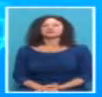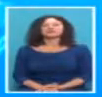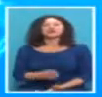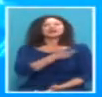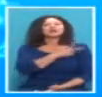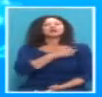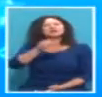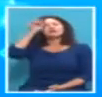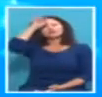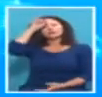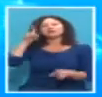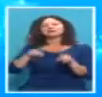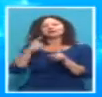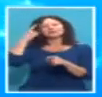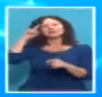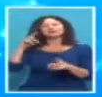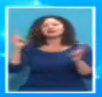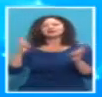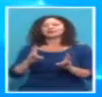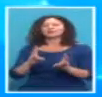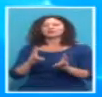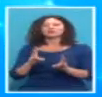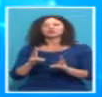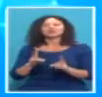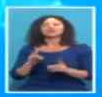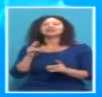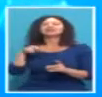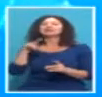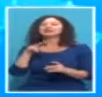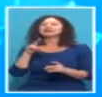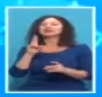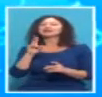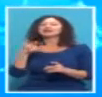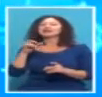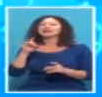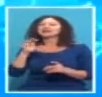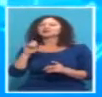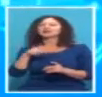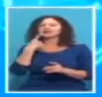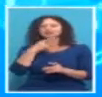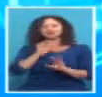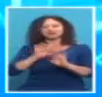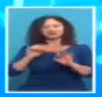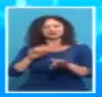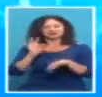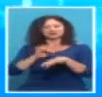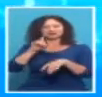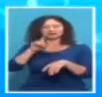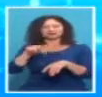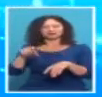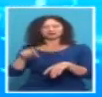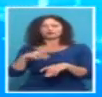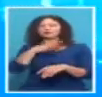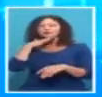Врач от Бога. Именно так об известном травматологе-ортопеде Дмитрии Герасимове отзываются его пациенты. Он поставил на ноги тысячи